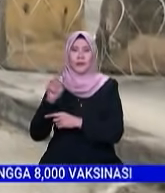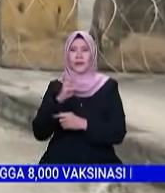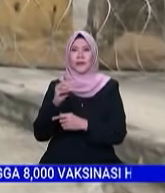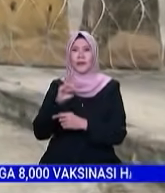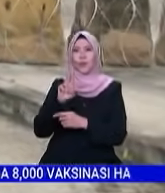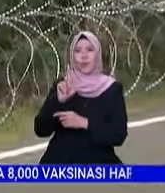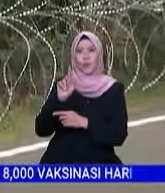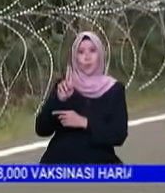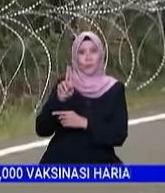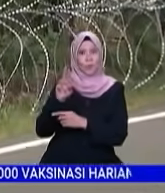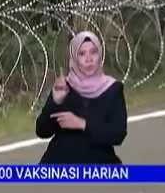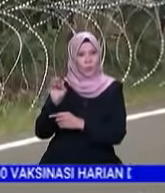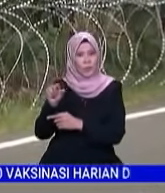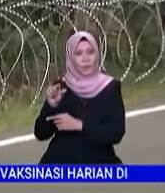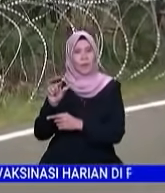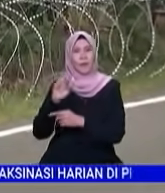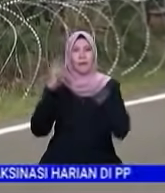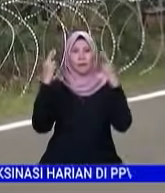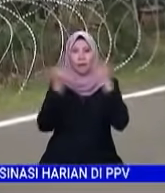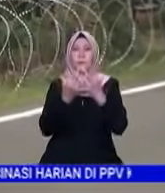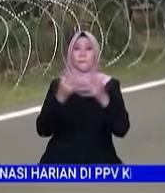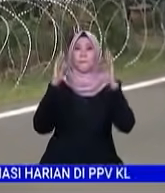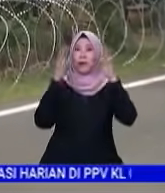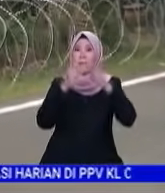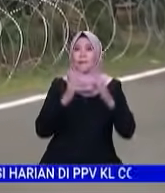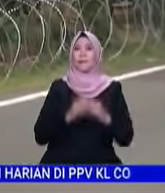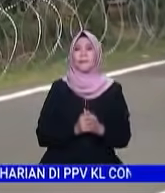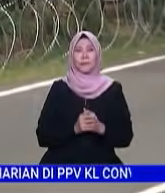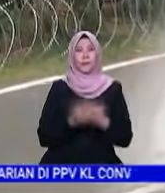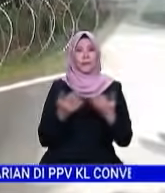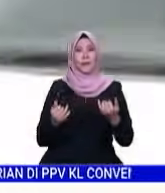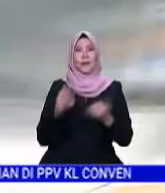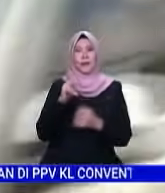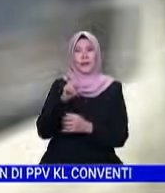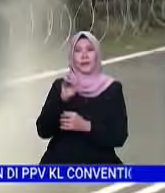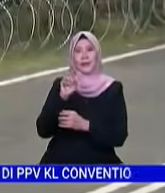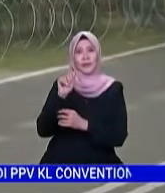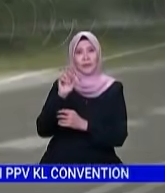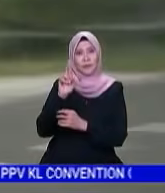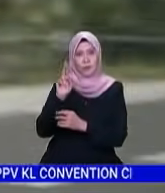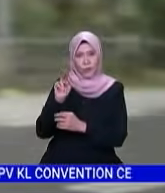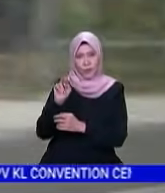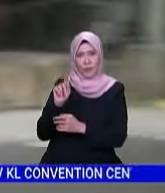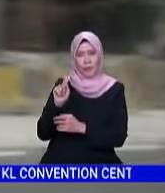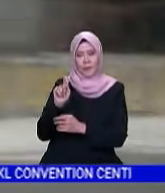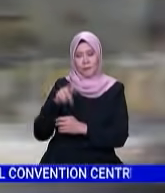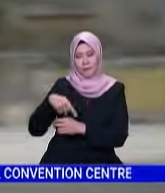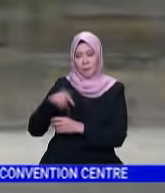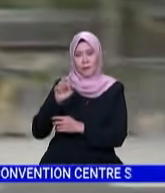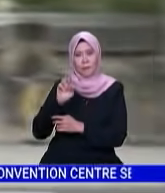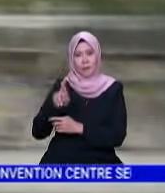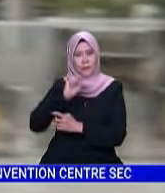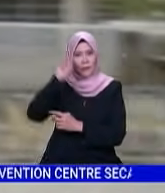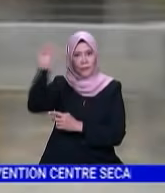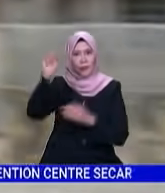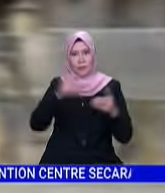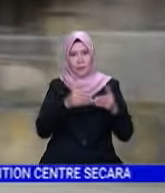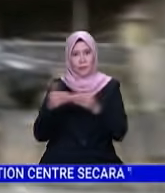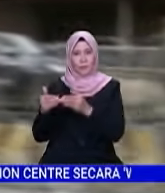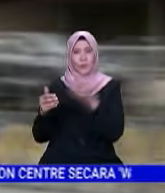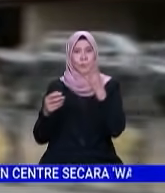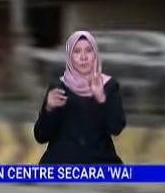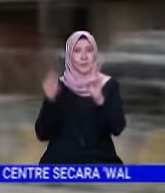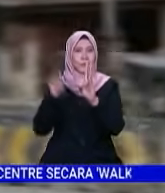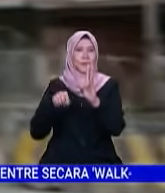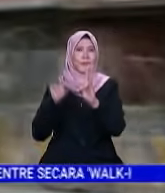Uludong, Rauk Pahang serta PKPD Kampung Pituru, Kinarut, Papar, Sabah pula dilanjutkan sehingga 17